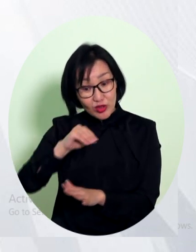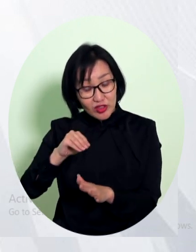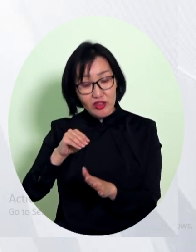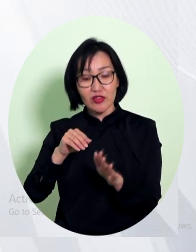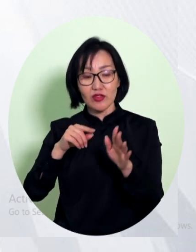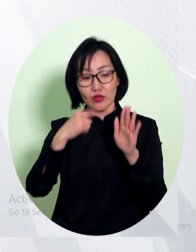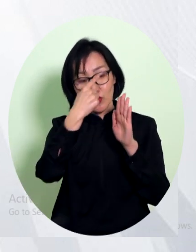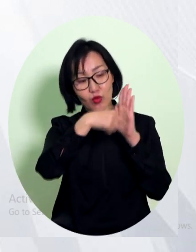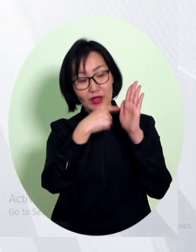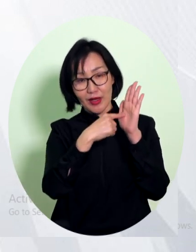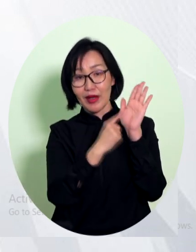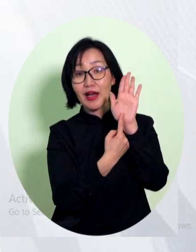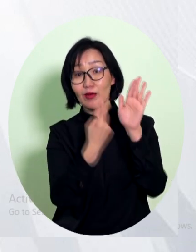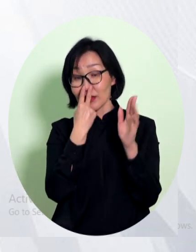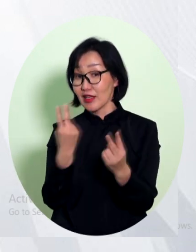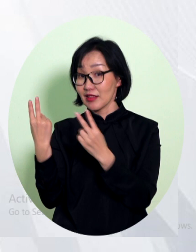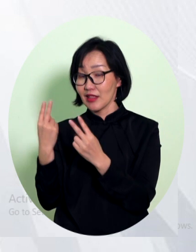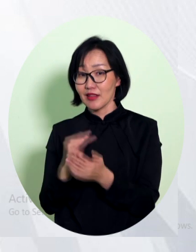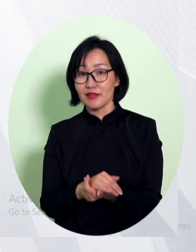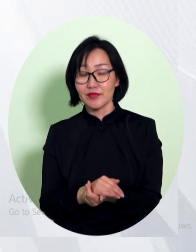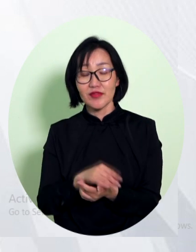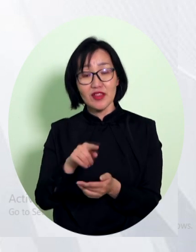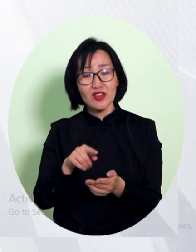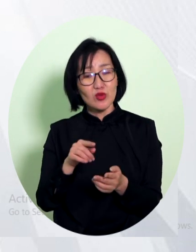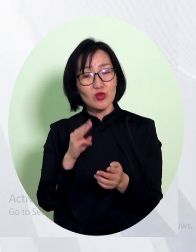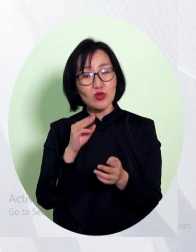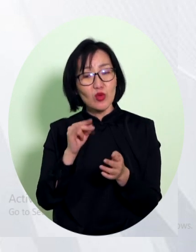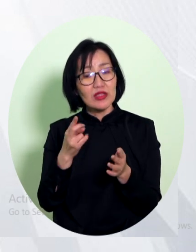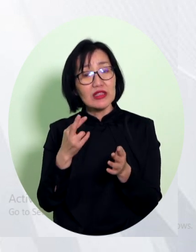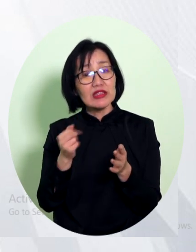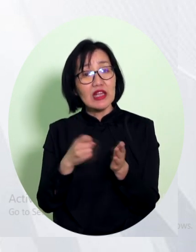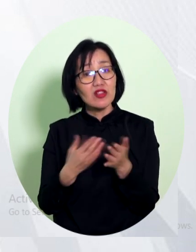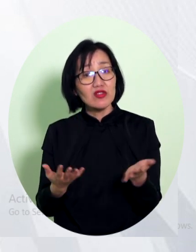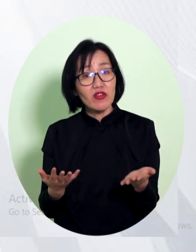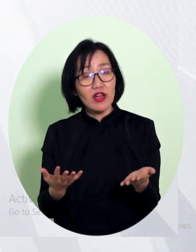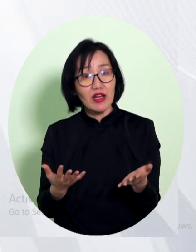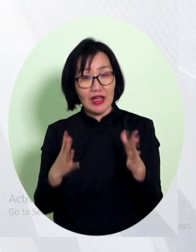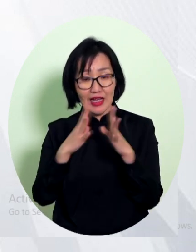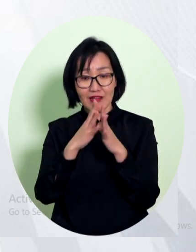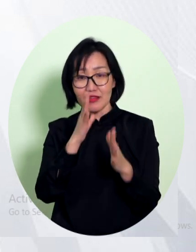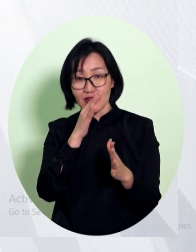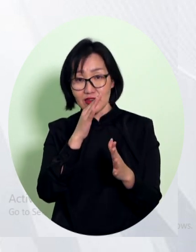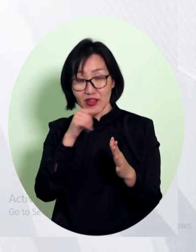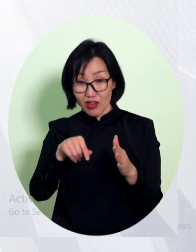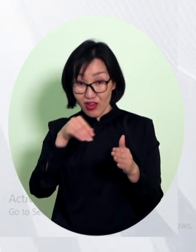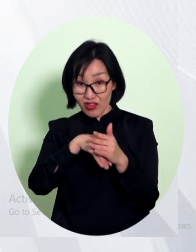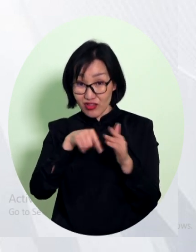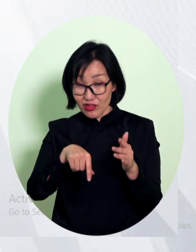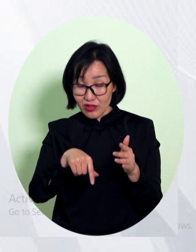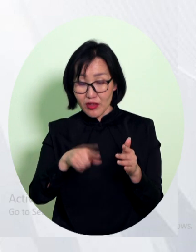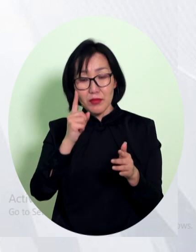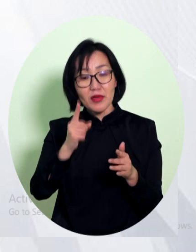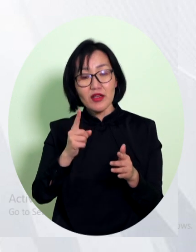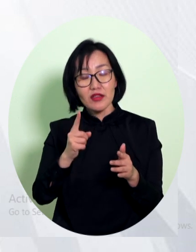диаграмаар харуулаарай гэсэн байна. Ингийн тулд яах ёстой вэ? 10 настай оролцогч